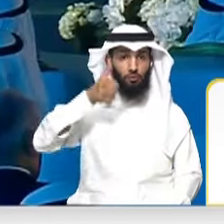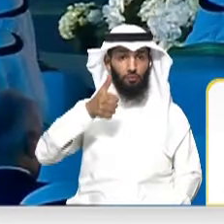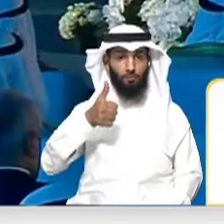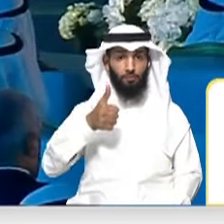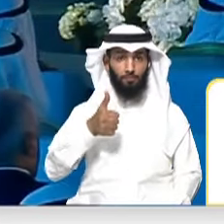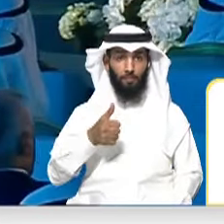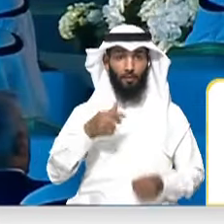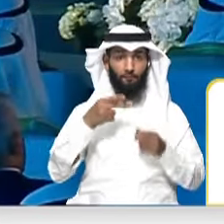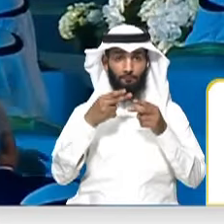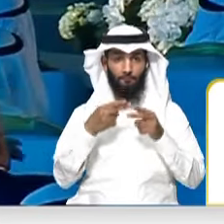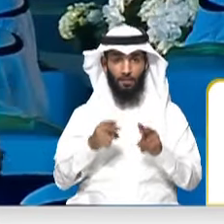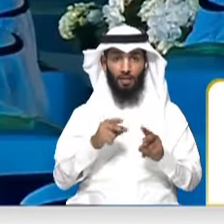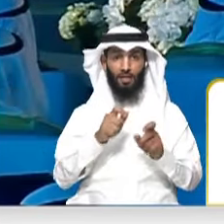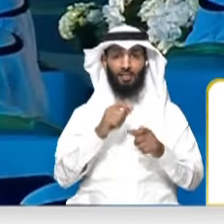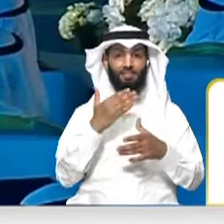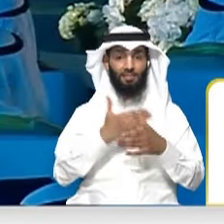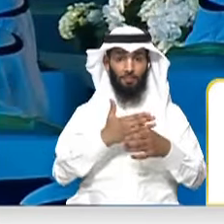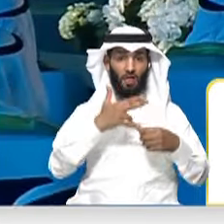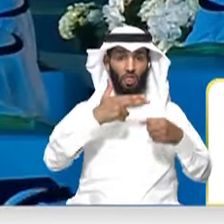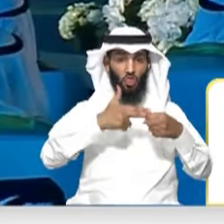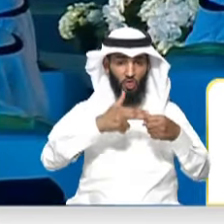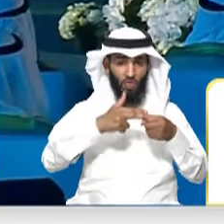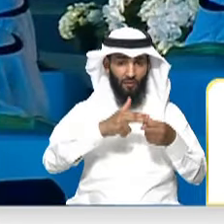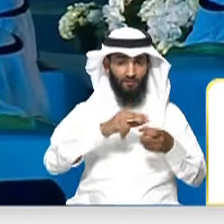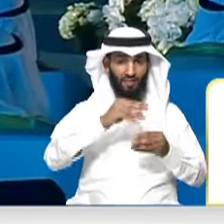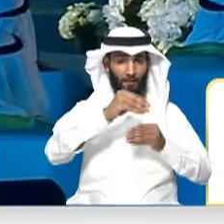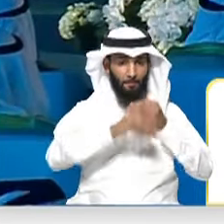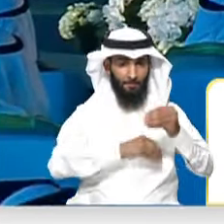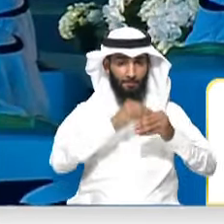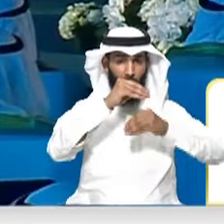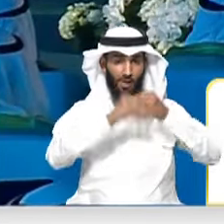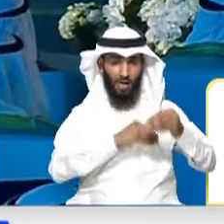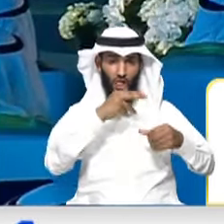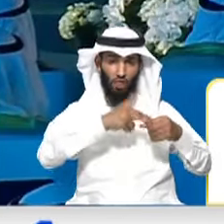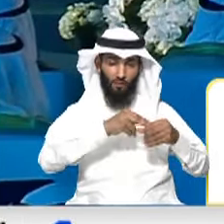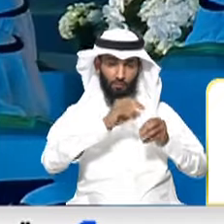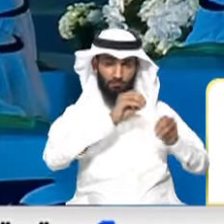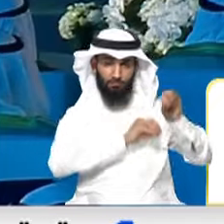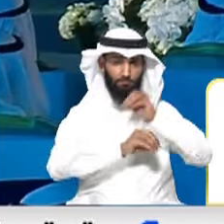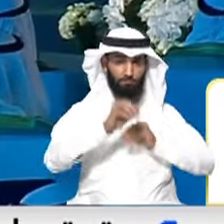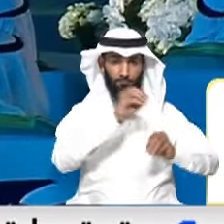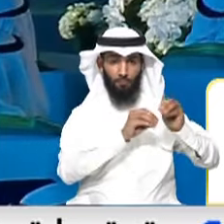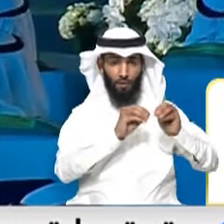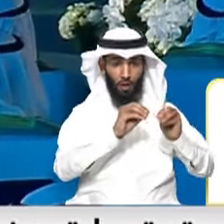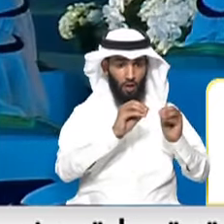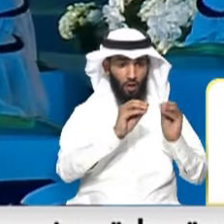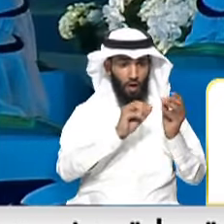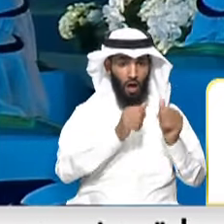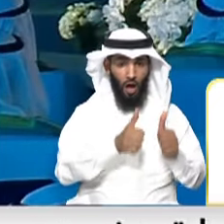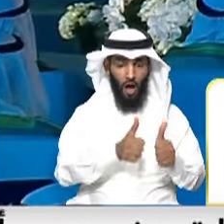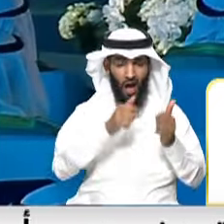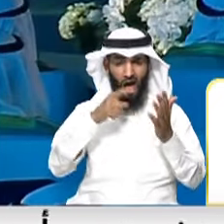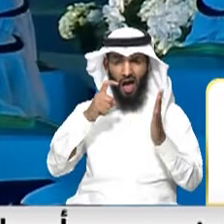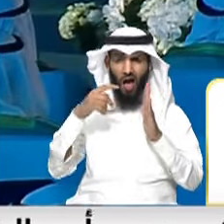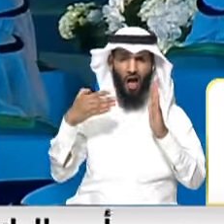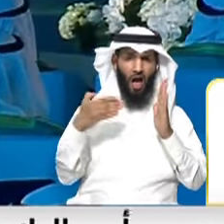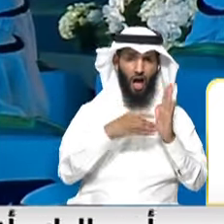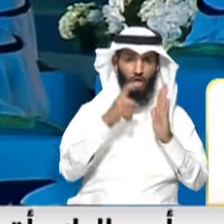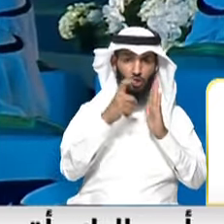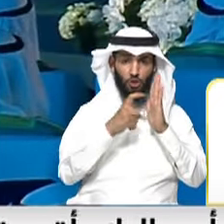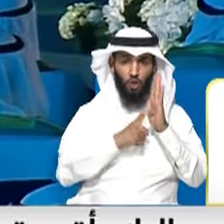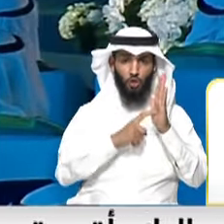قوية لصناعة تكرير النفط الكويتي تواكب بها المعايير والاشتراطات البيئية